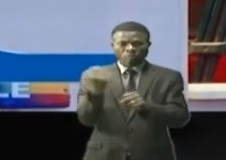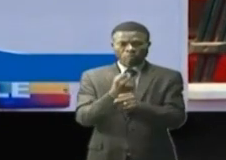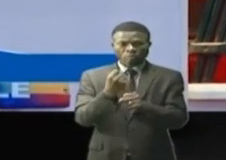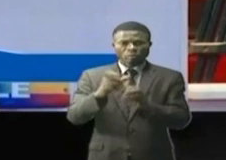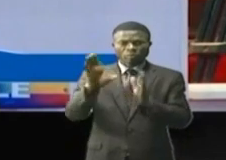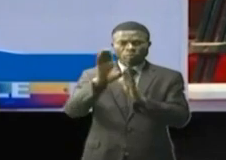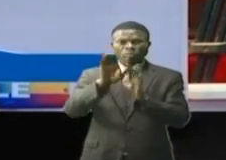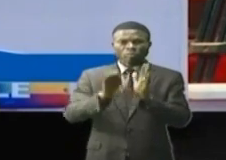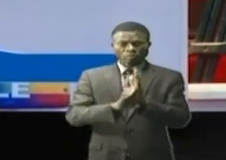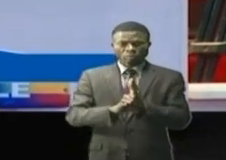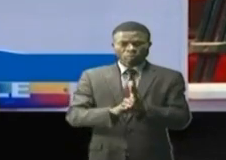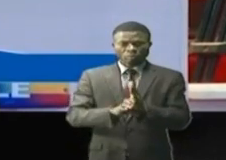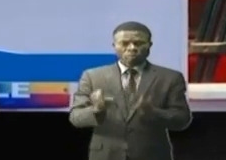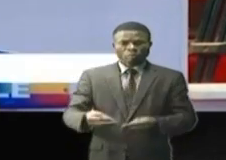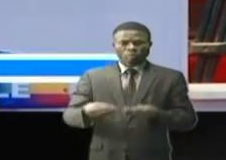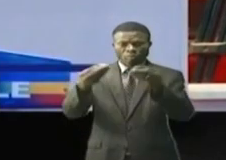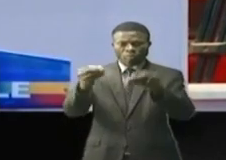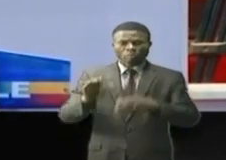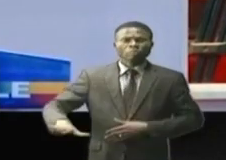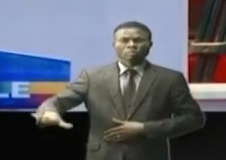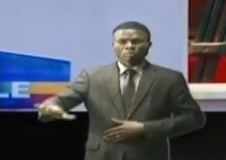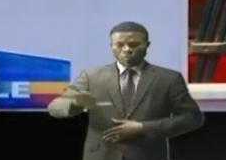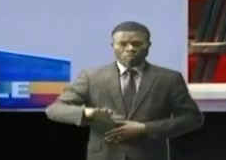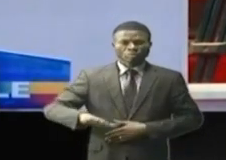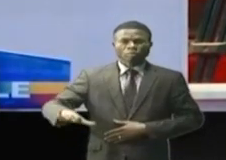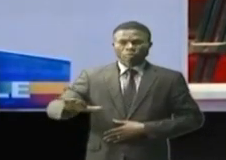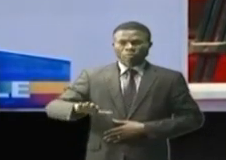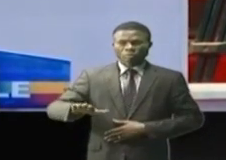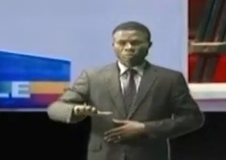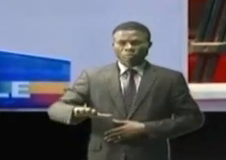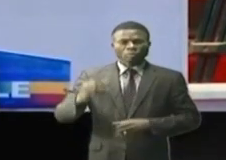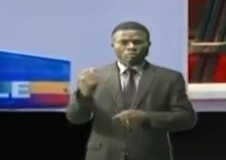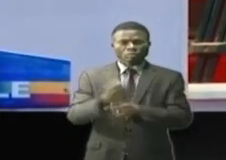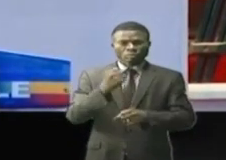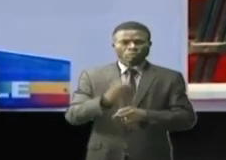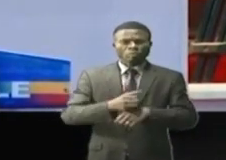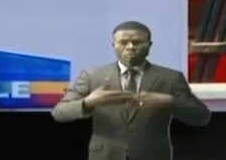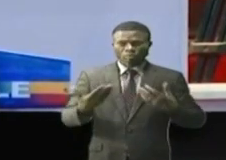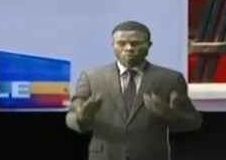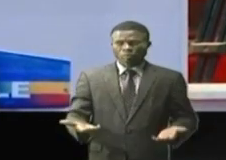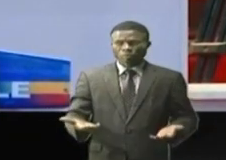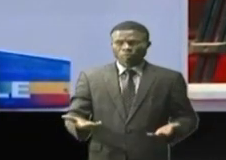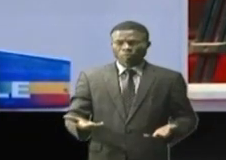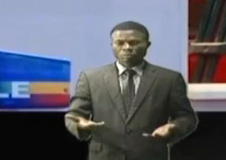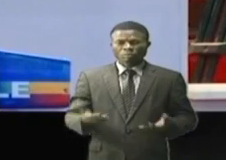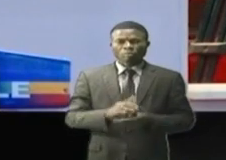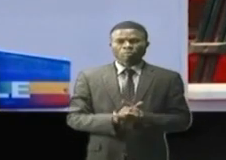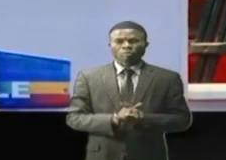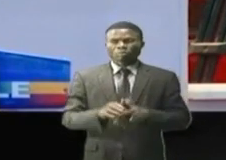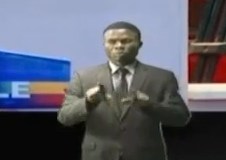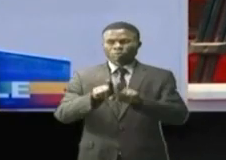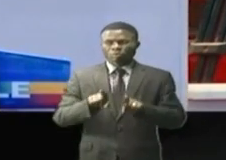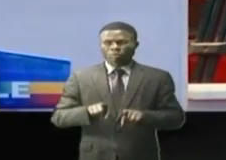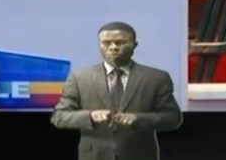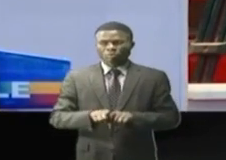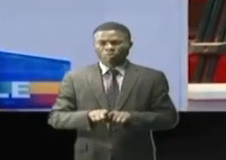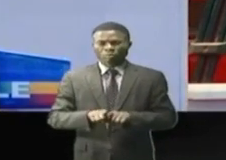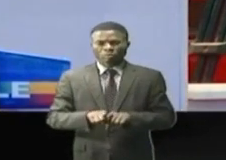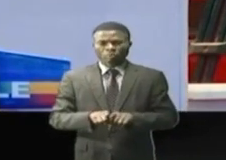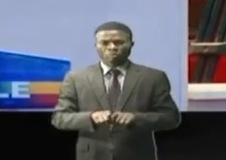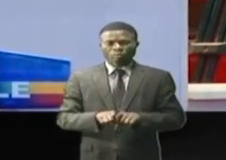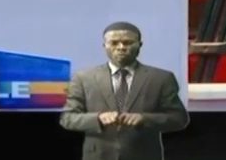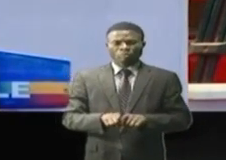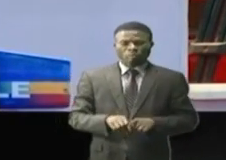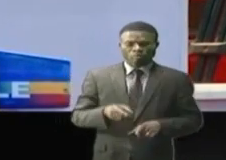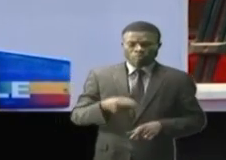à doter notre pays de moyens de son fonctionnement, il y en a, je me sens inspiré